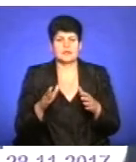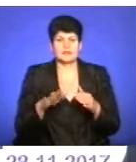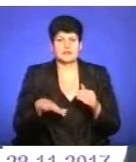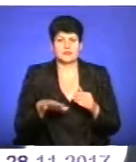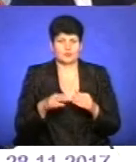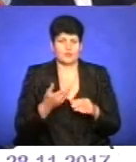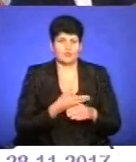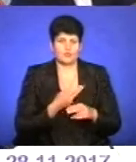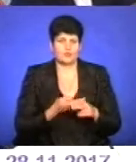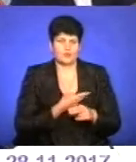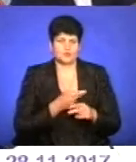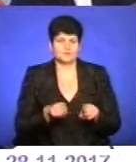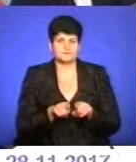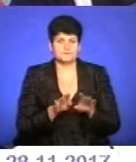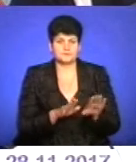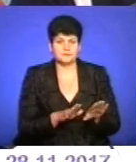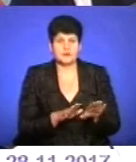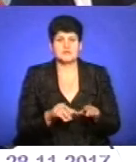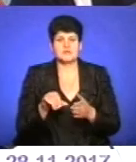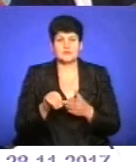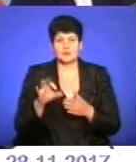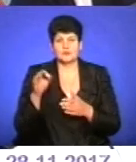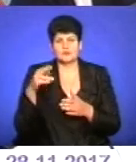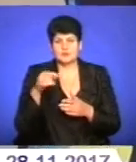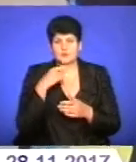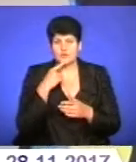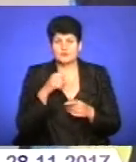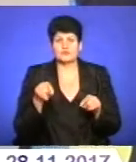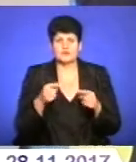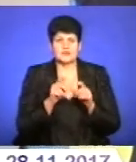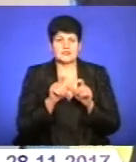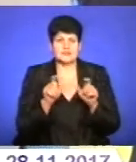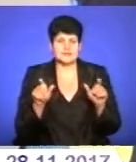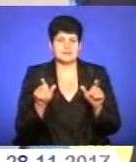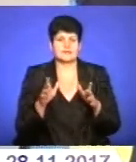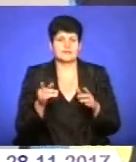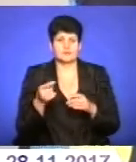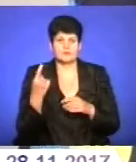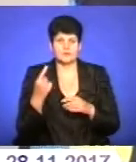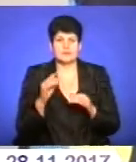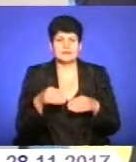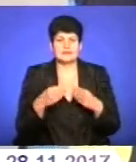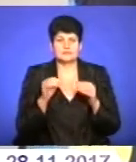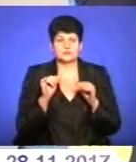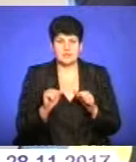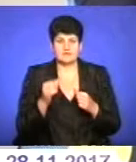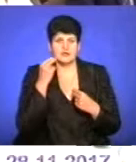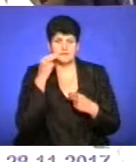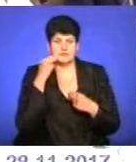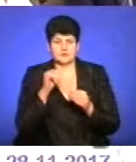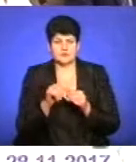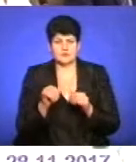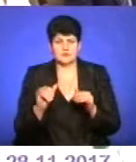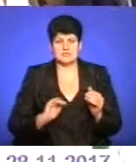Польщі. Представники облдержадміністрації зауважують, що створення таких центрів на Тернопільщині дасть змогу не лише ефективніше